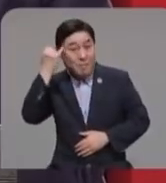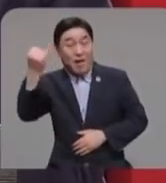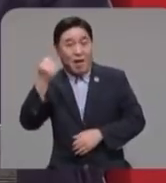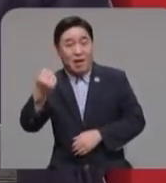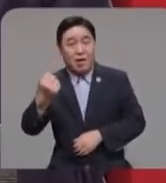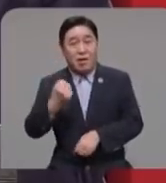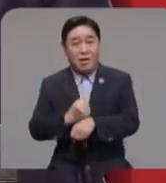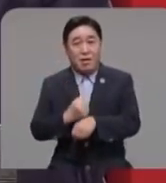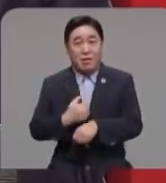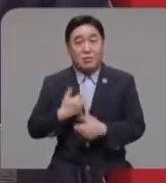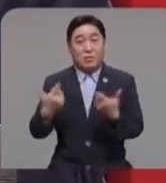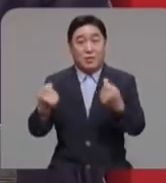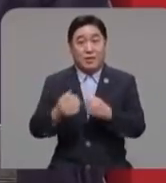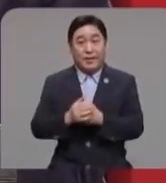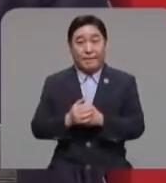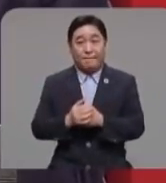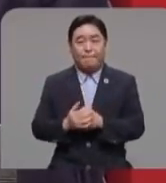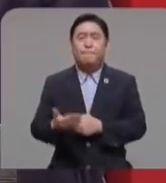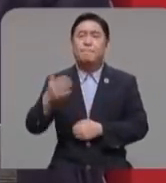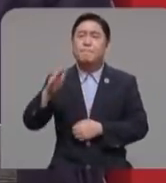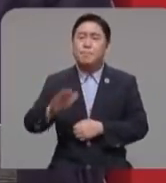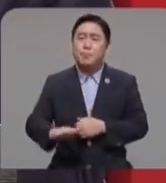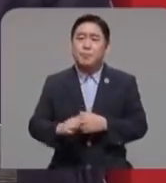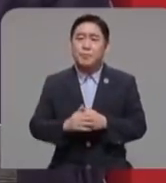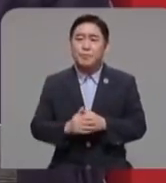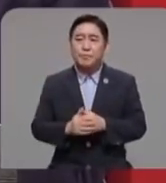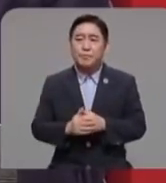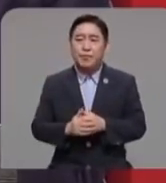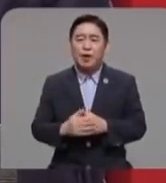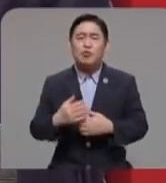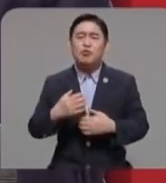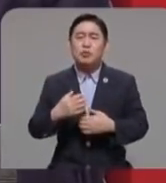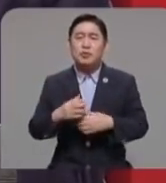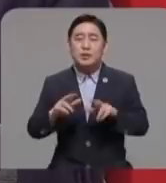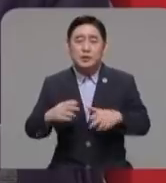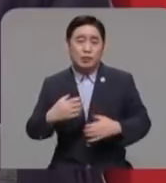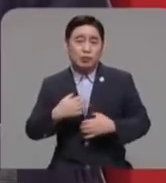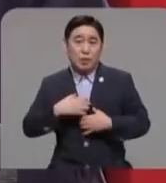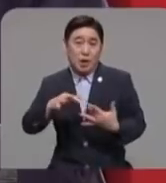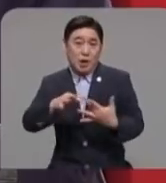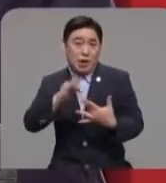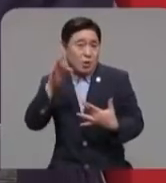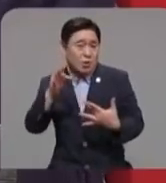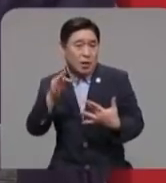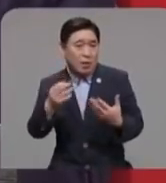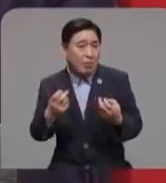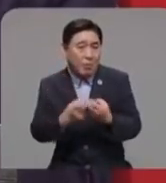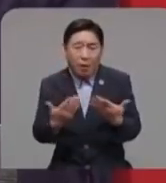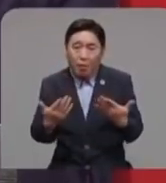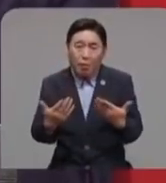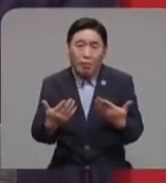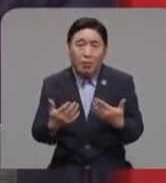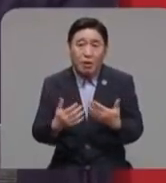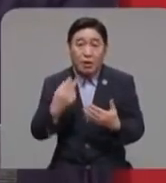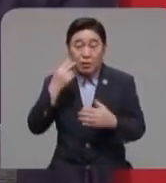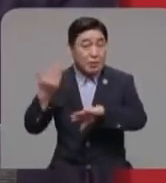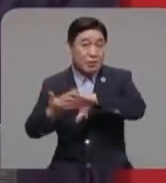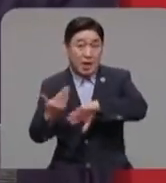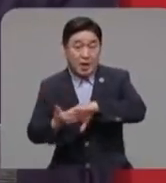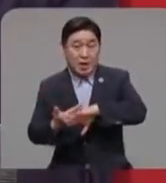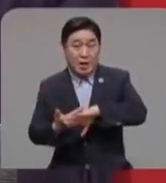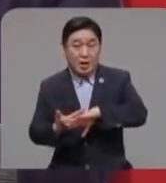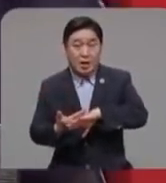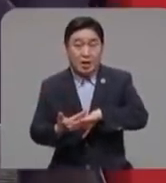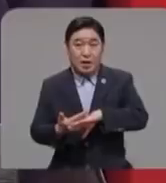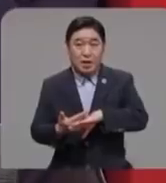아이디어라고 생각합니다. 저도 그렇게 하겠습니다. 그렇지만 이게 굉장히 위험하고 우리는 선택할 옵션이 별로 없는 나라입니다. 예, 예. 미국하고 다른